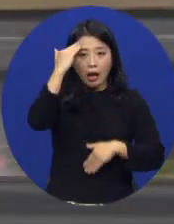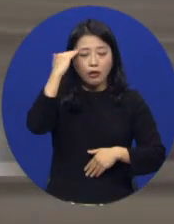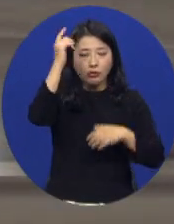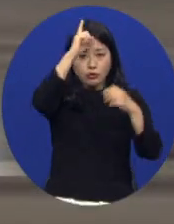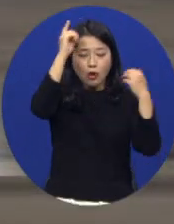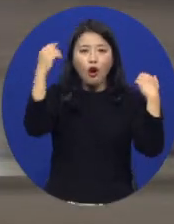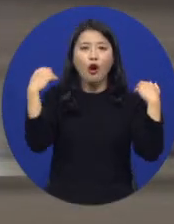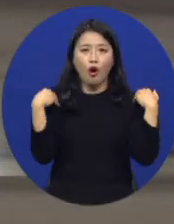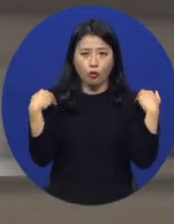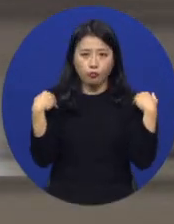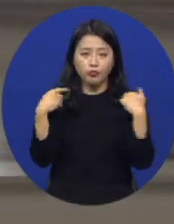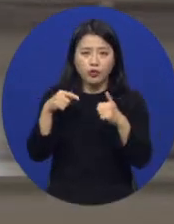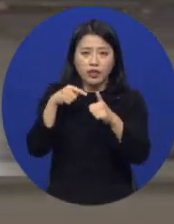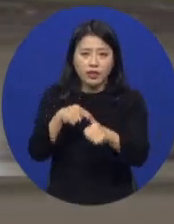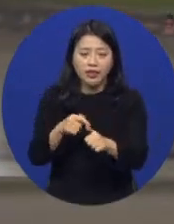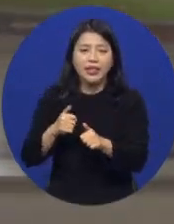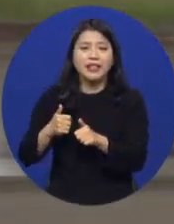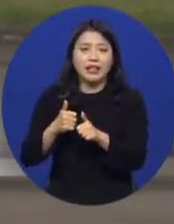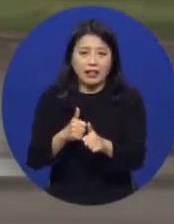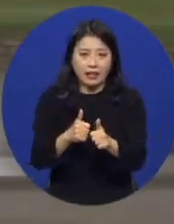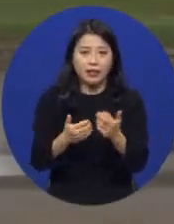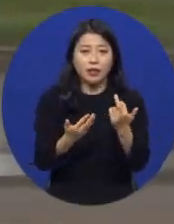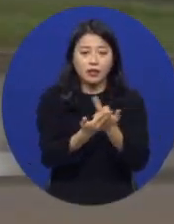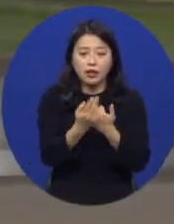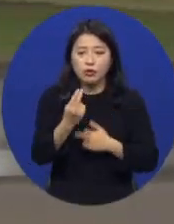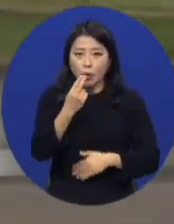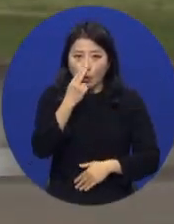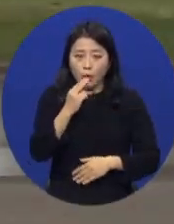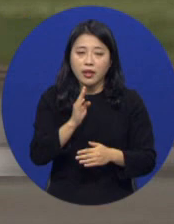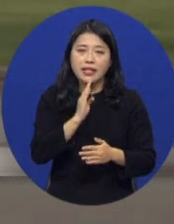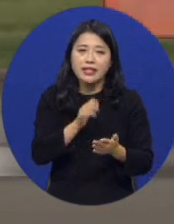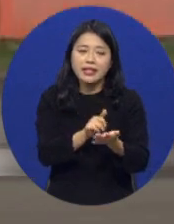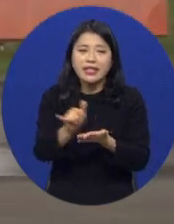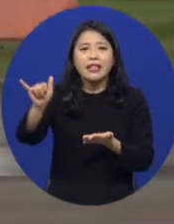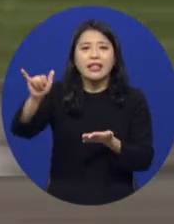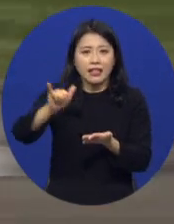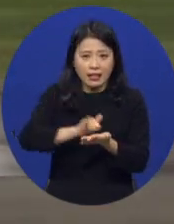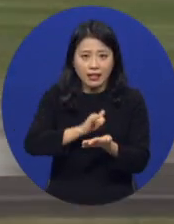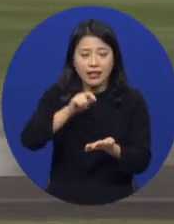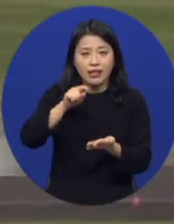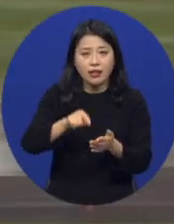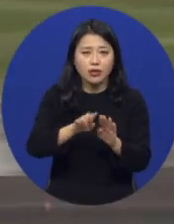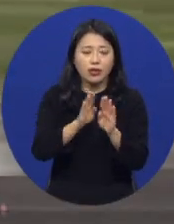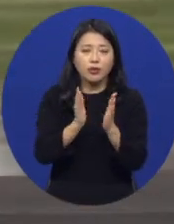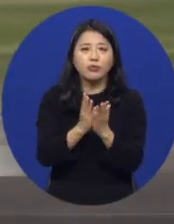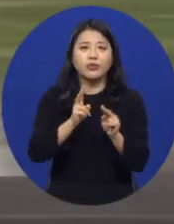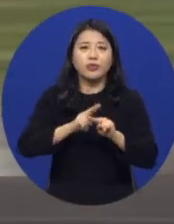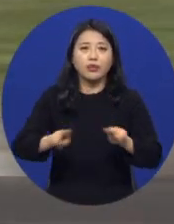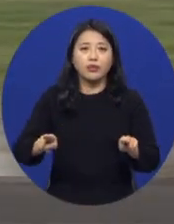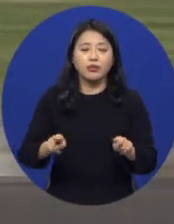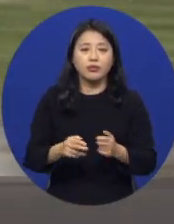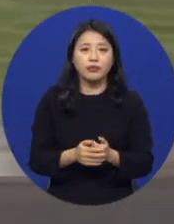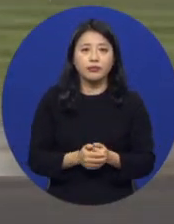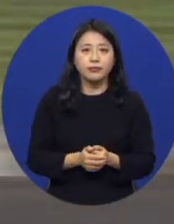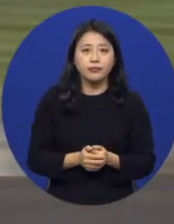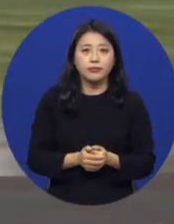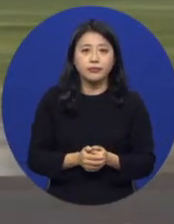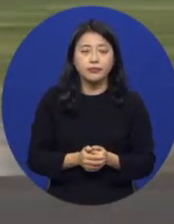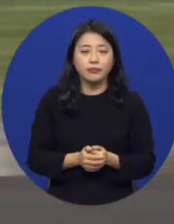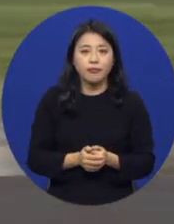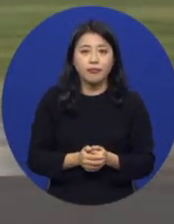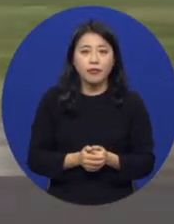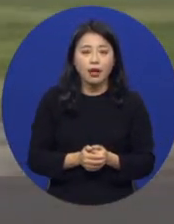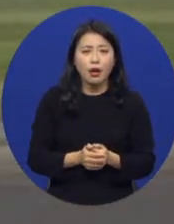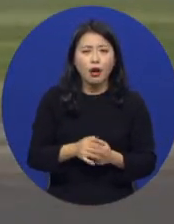22일부터 재개할 예정이던 제주 홍콩 직항운항 주소를 관광 당국 등의 통보였습니다 이에 따라